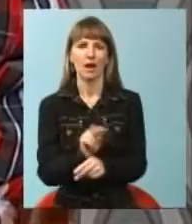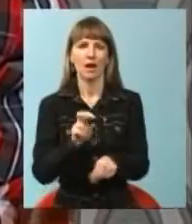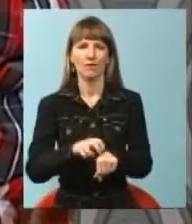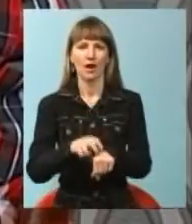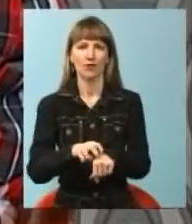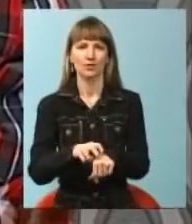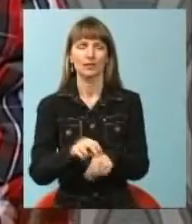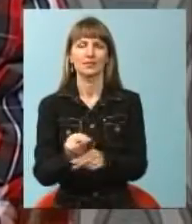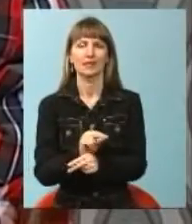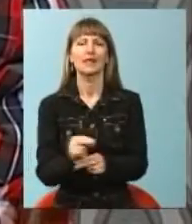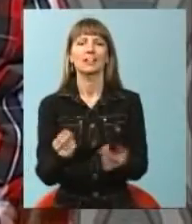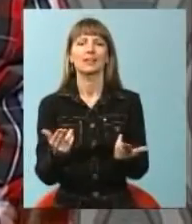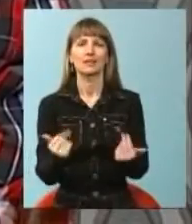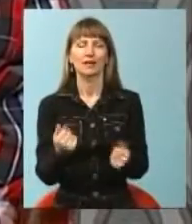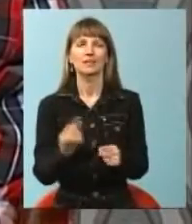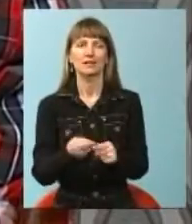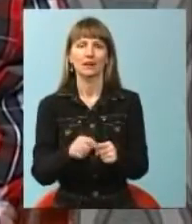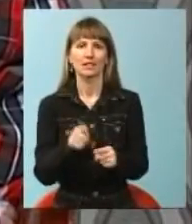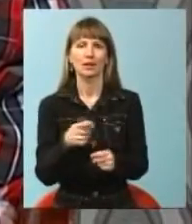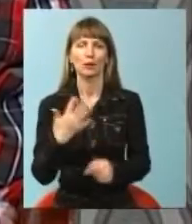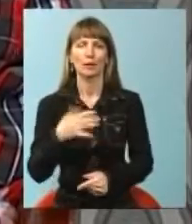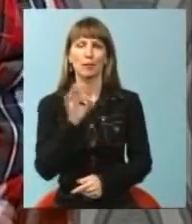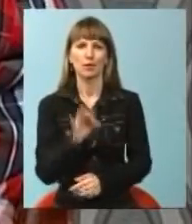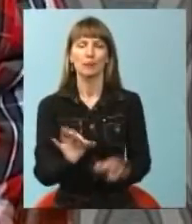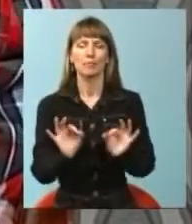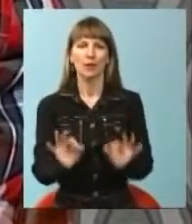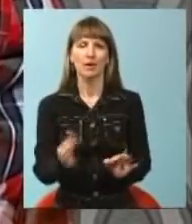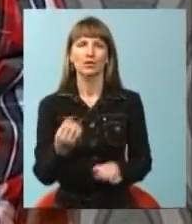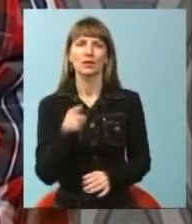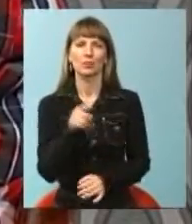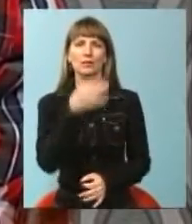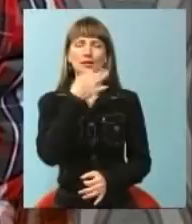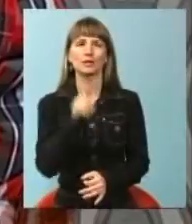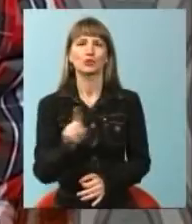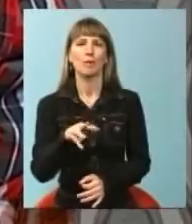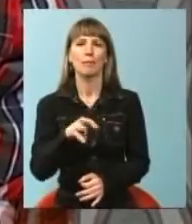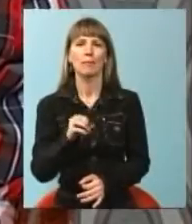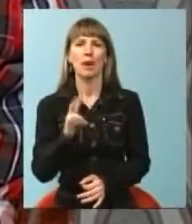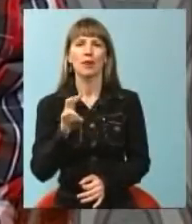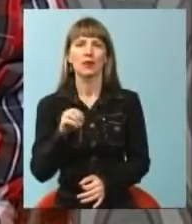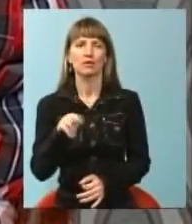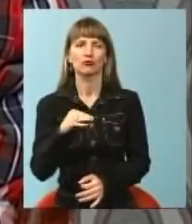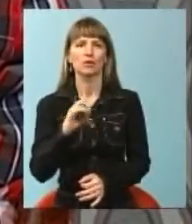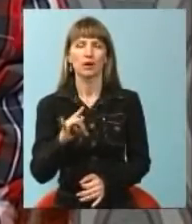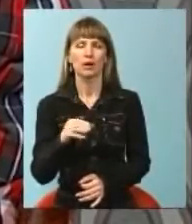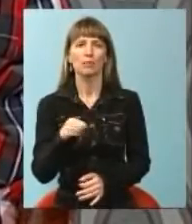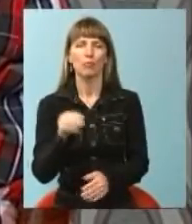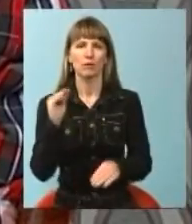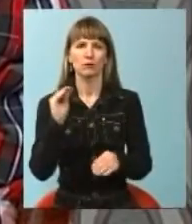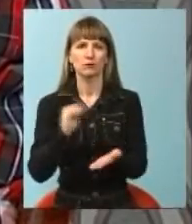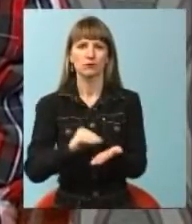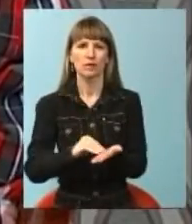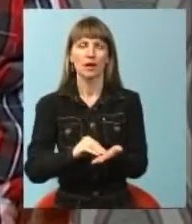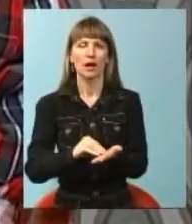Так. Так, це ти маєш майже 50% правильно. А ще я тобі скажу те, що менеджери по визначанню статі курчати,